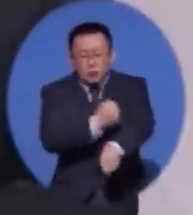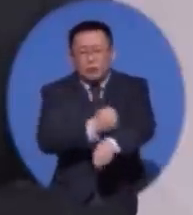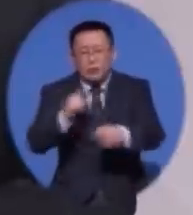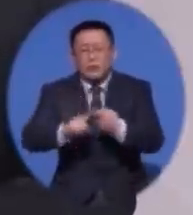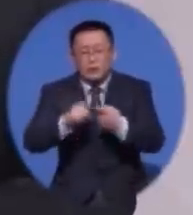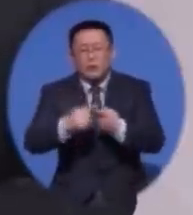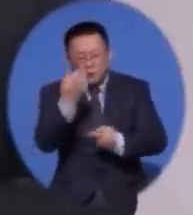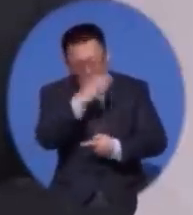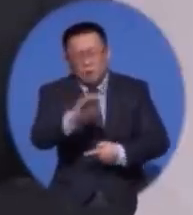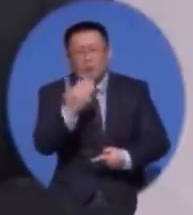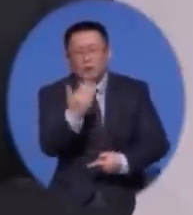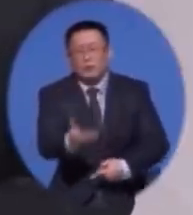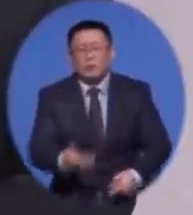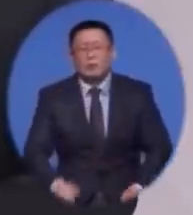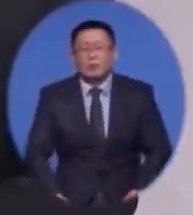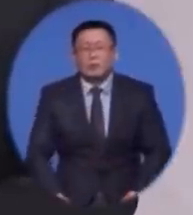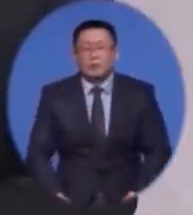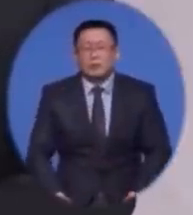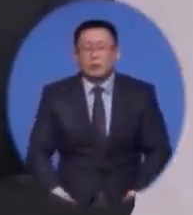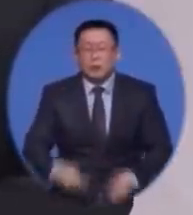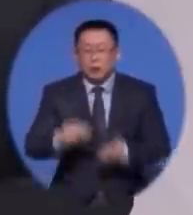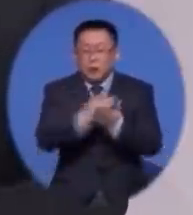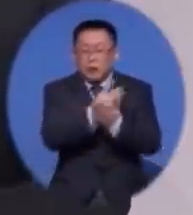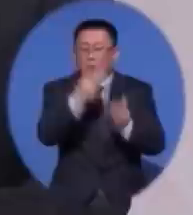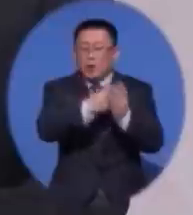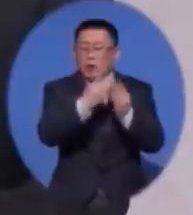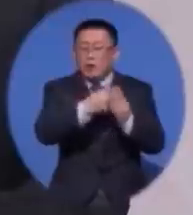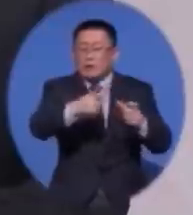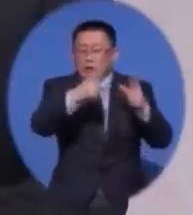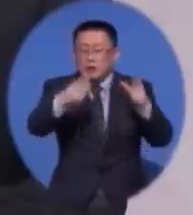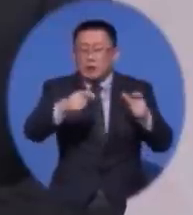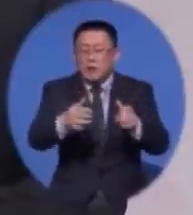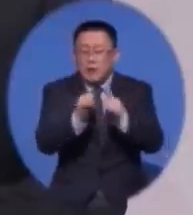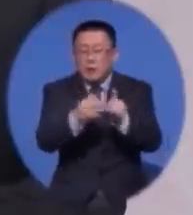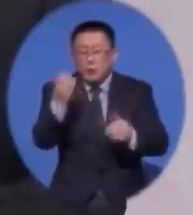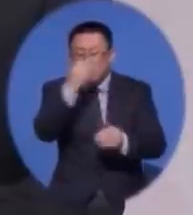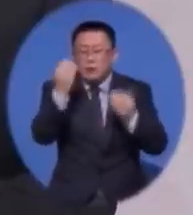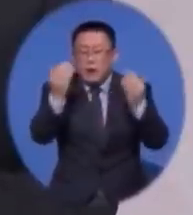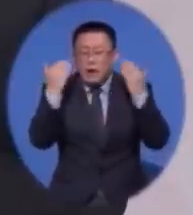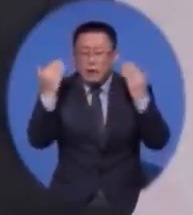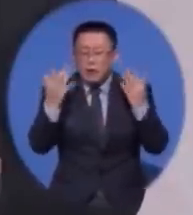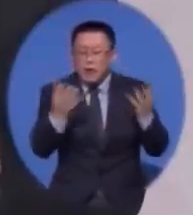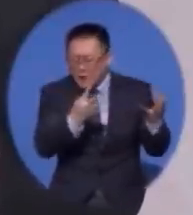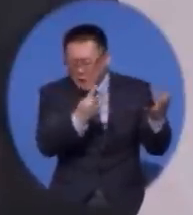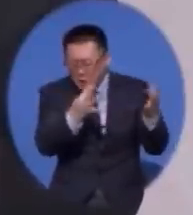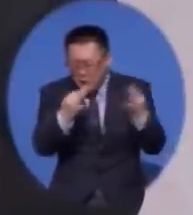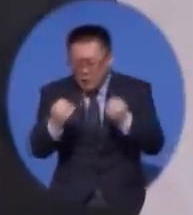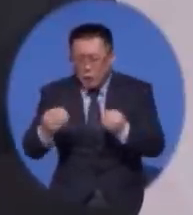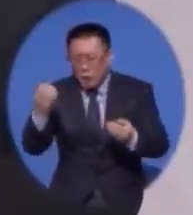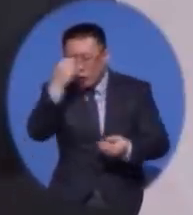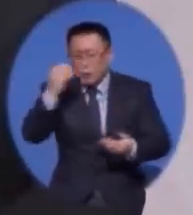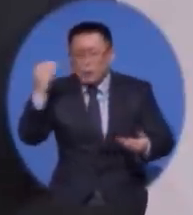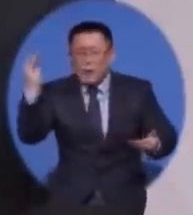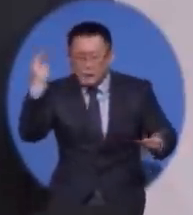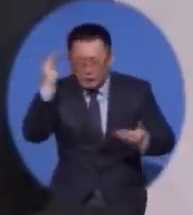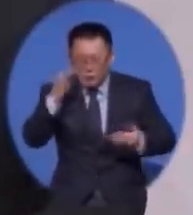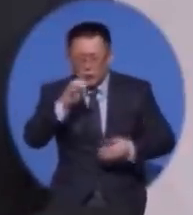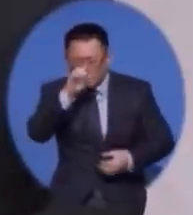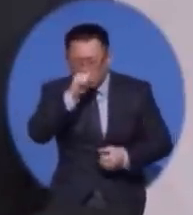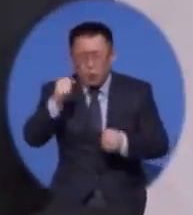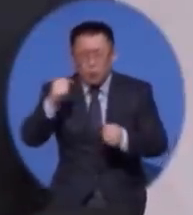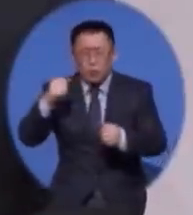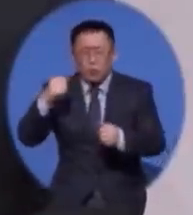저 인정하고, 그리고 우리 퇴계 석사 지역에 일반 고등학교, 많은 고등학생들이 좋은 교육받을 수